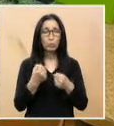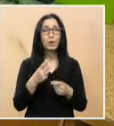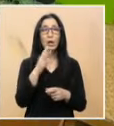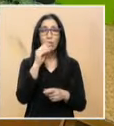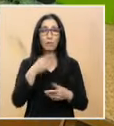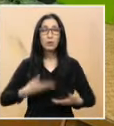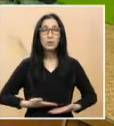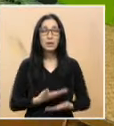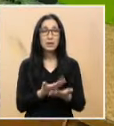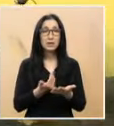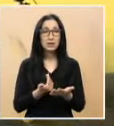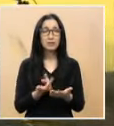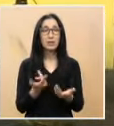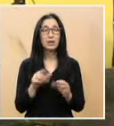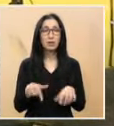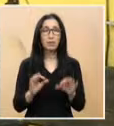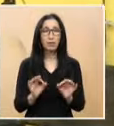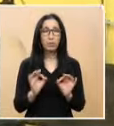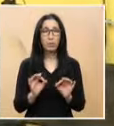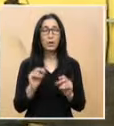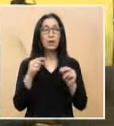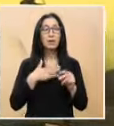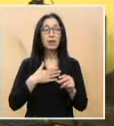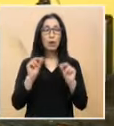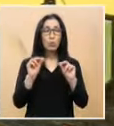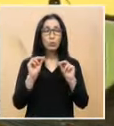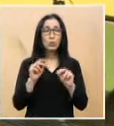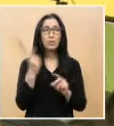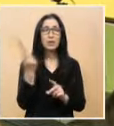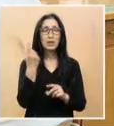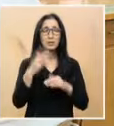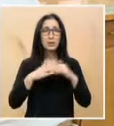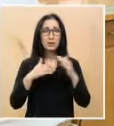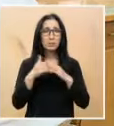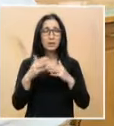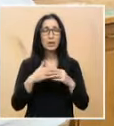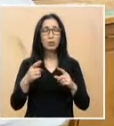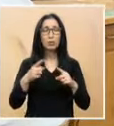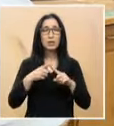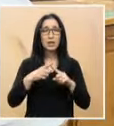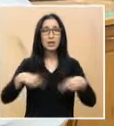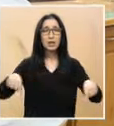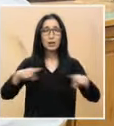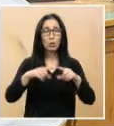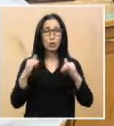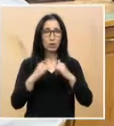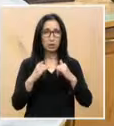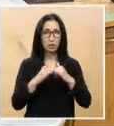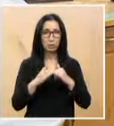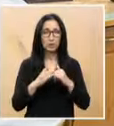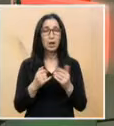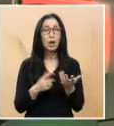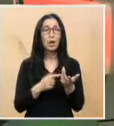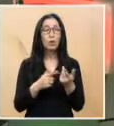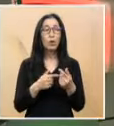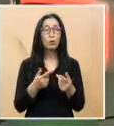на изискванията, и в момента ние обучаваме единствената специалност на територията на Русе и на региона. Това е електрически превозни